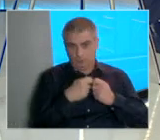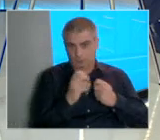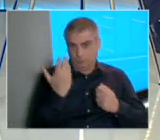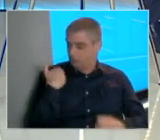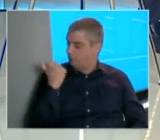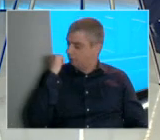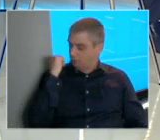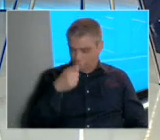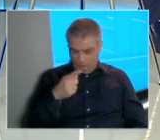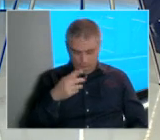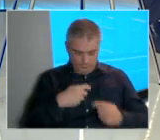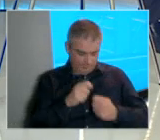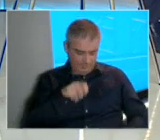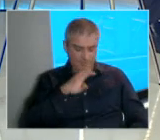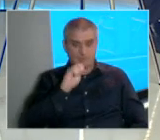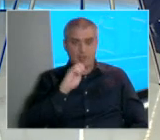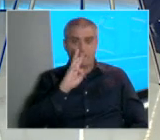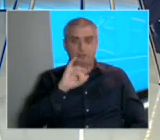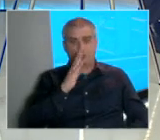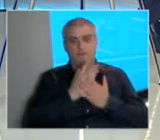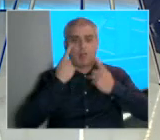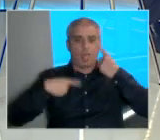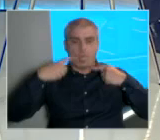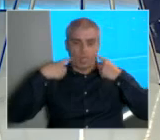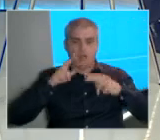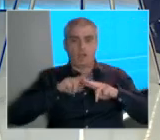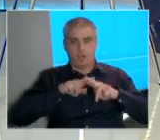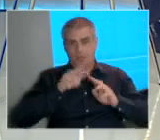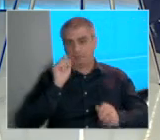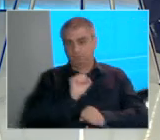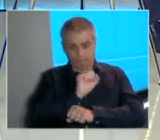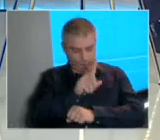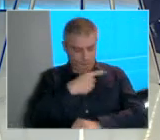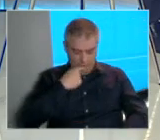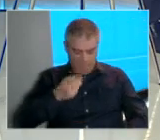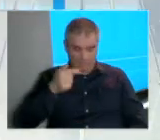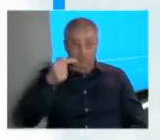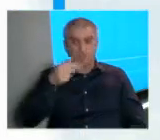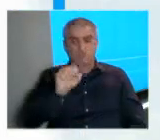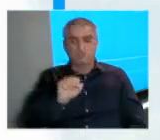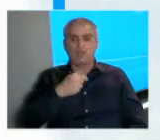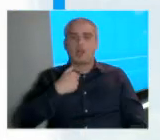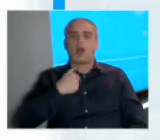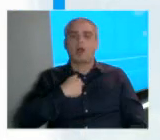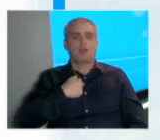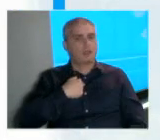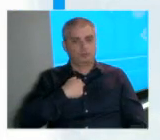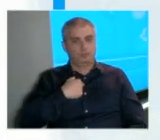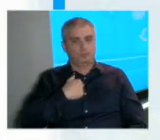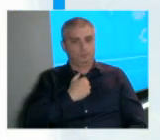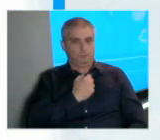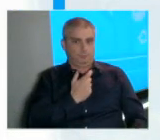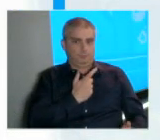שהיה שלשום עם חברת הכנסת מיכל שיר, שככה פרצה בבכי לאחר התקפות נגדה, היא אומר ככה גדעון סער, אנו מצירים ומצטערים על